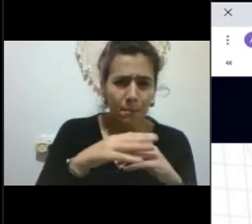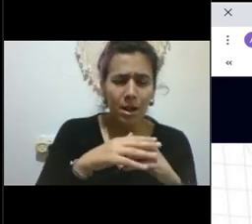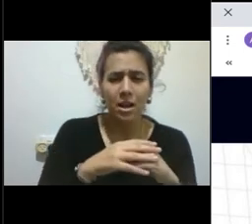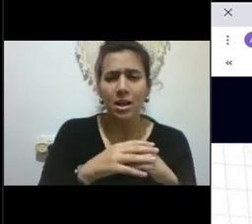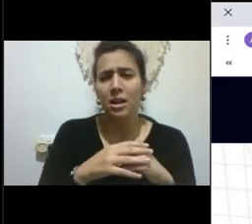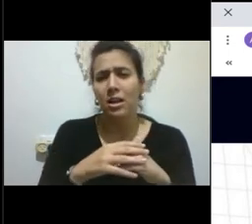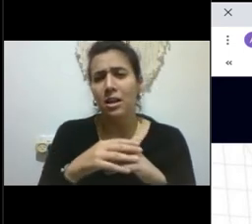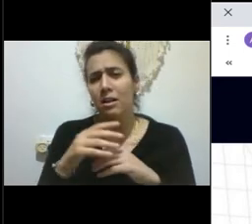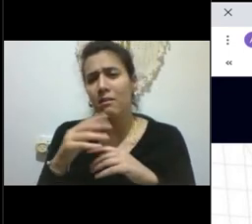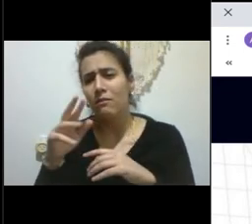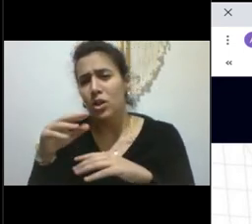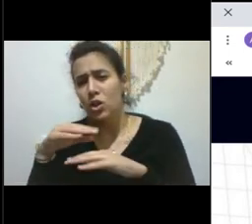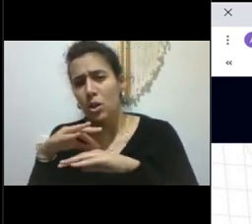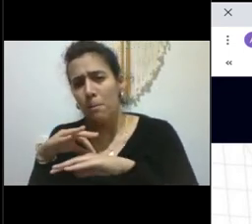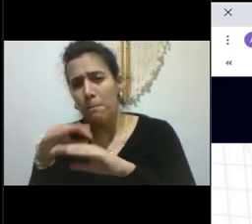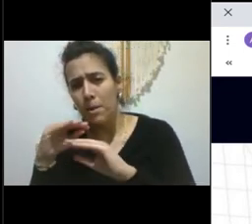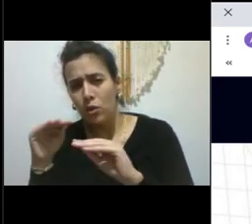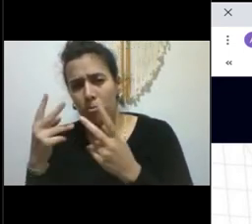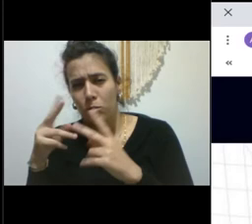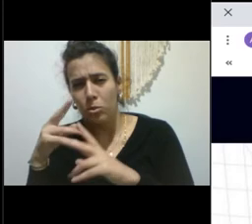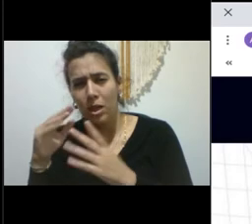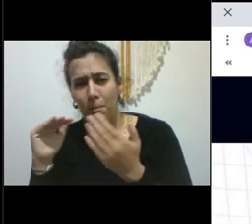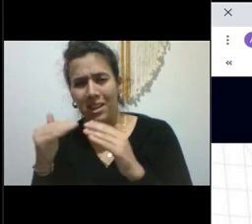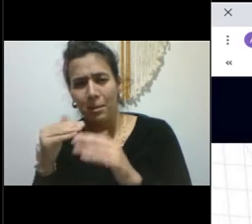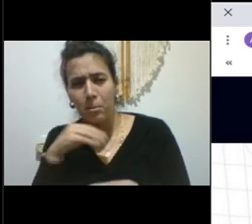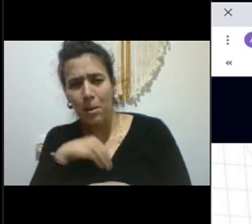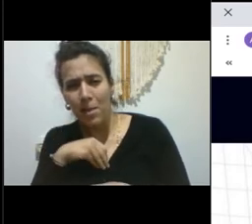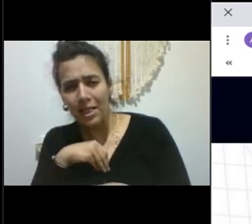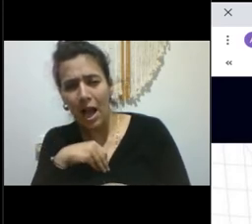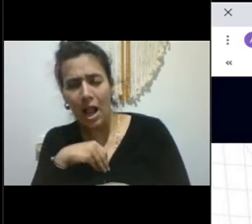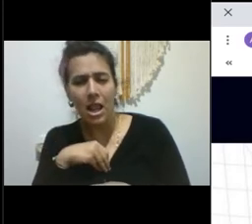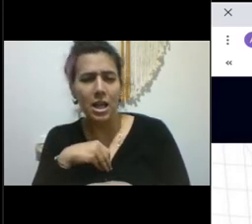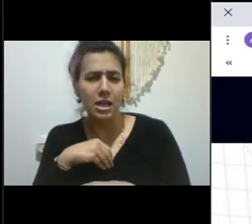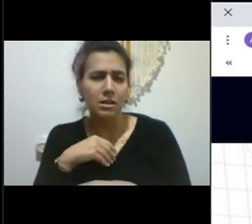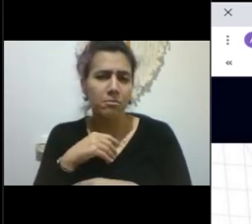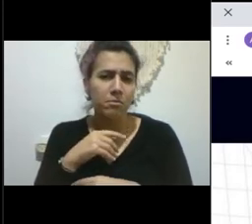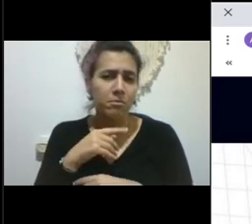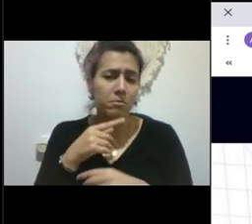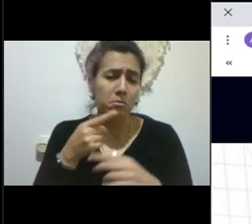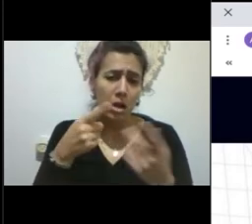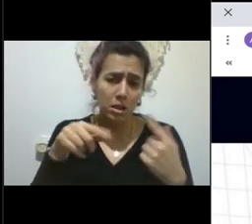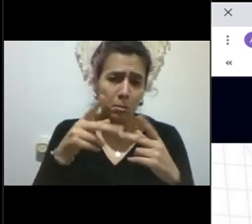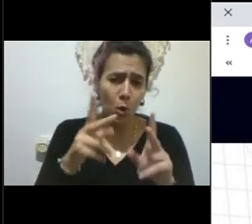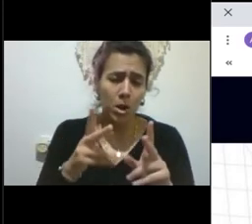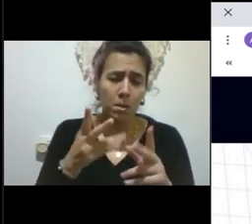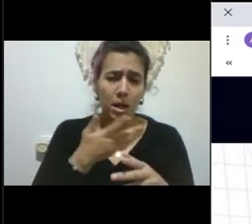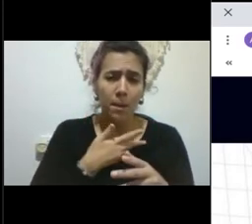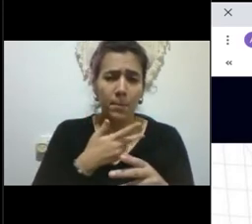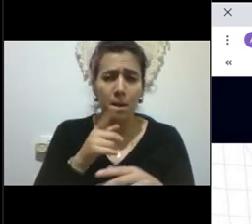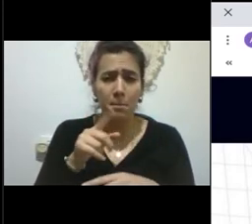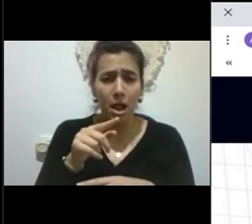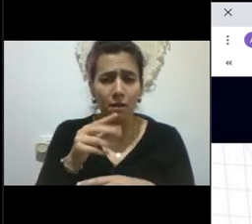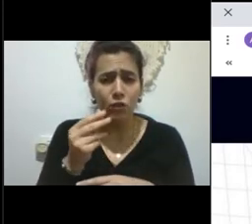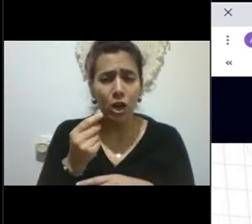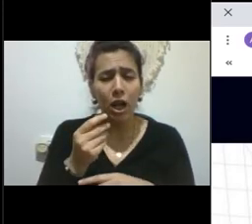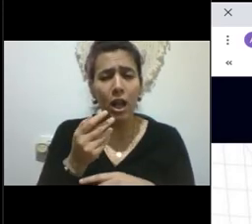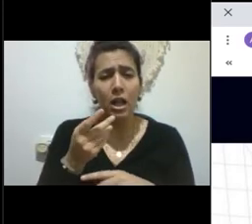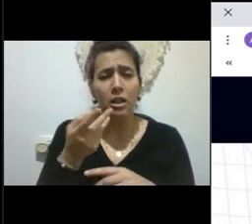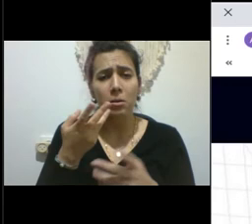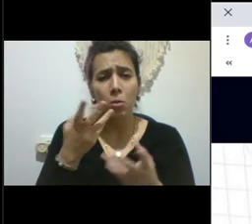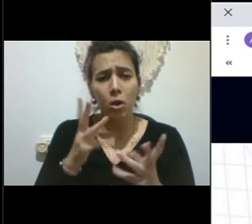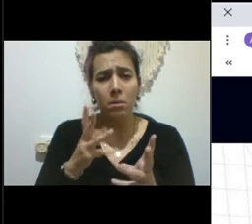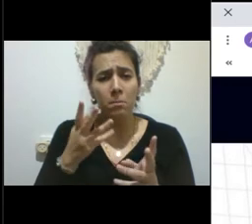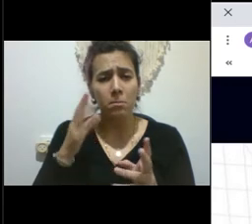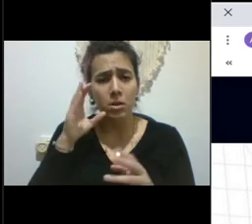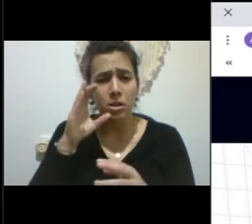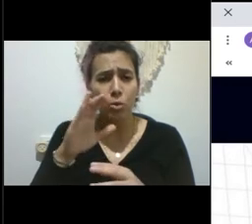שיותר בצד המנטלי, וכל אחד יש מישהו שלו, אתם תקבלו גישה לכל, גם